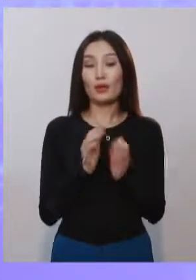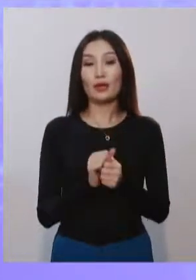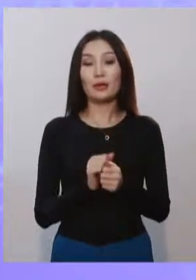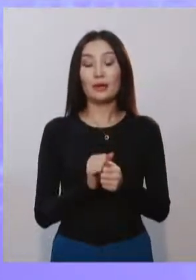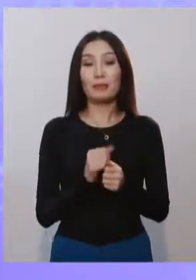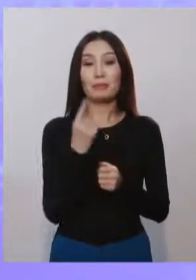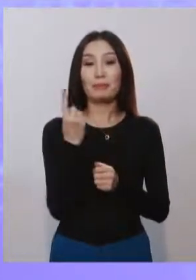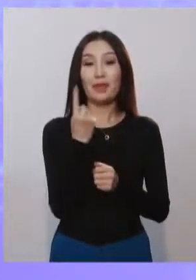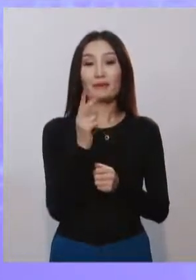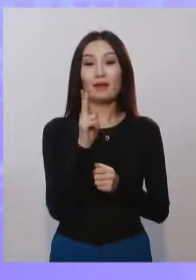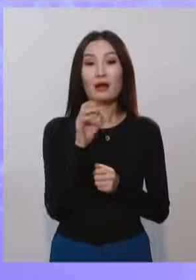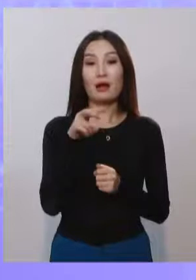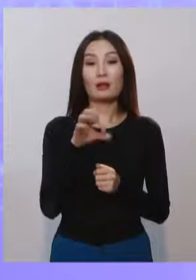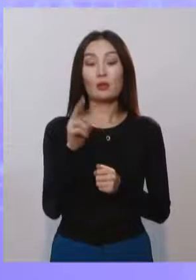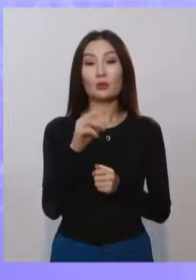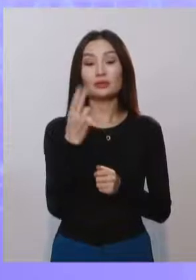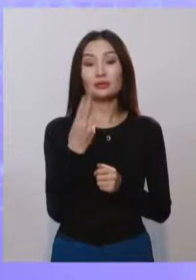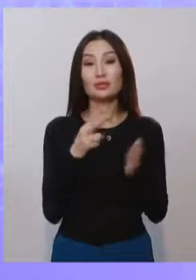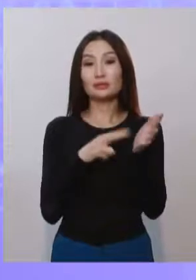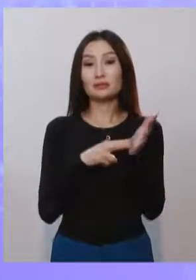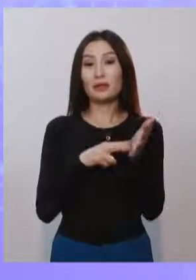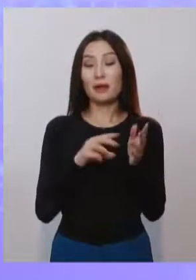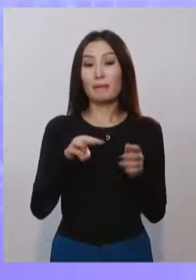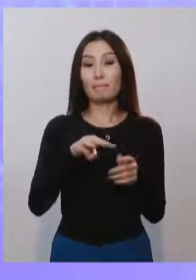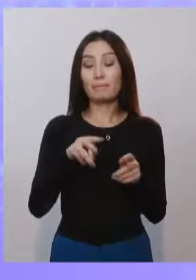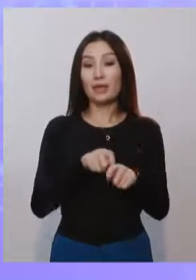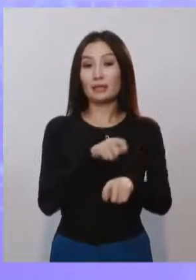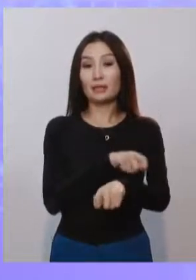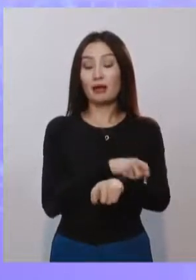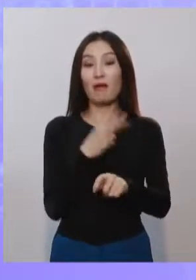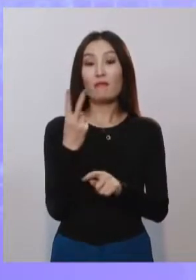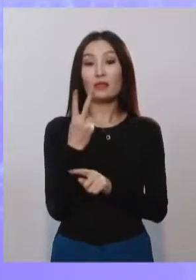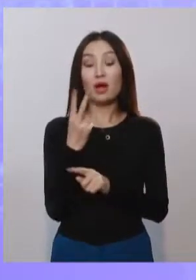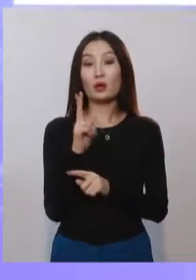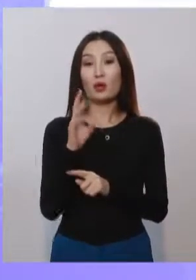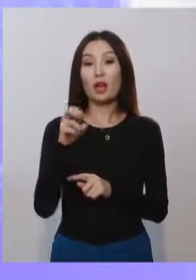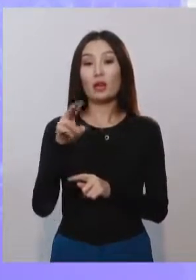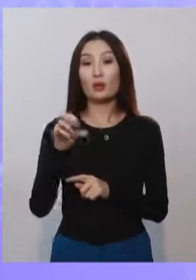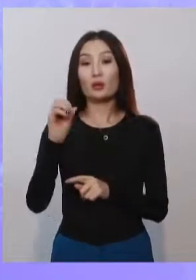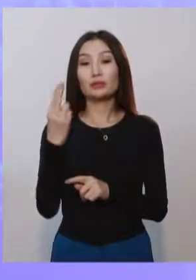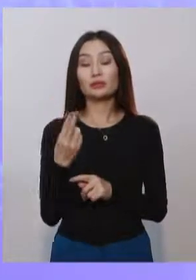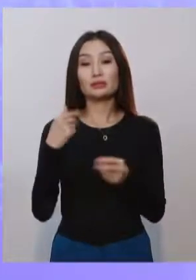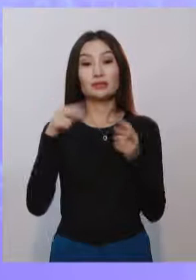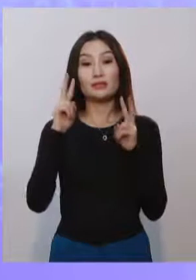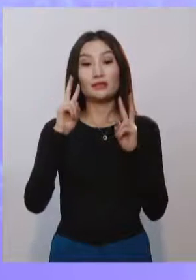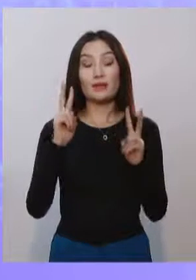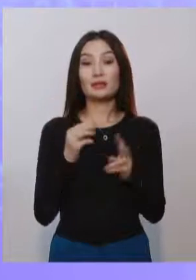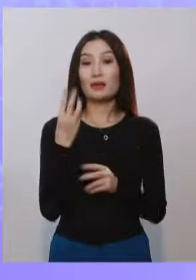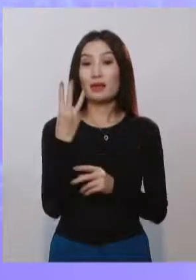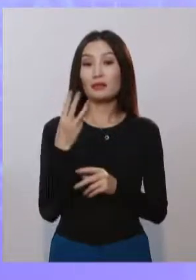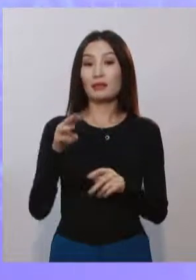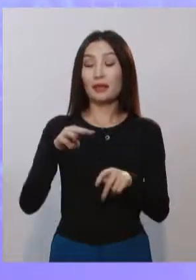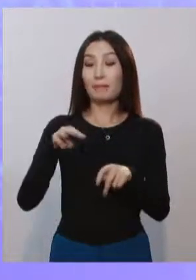первый колодец 7 метров 2 колодец неизвестно на три